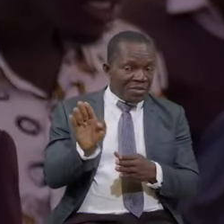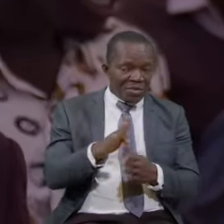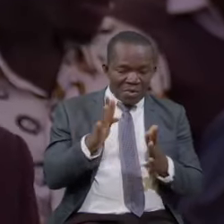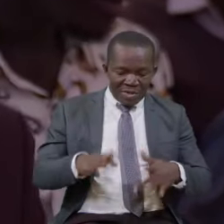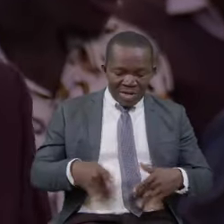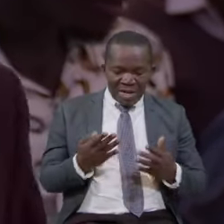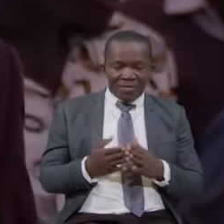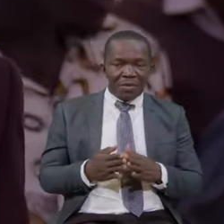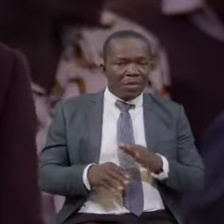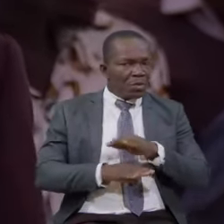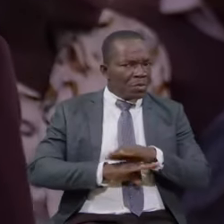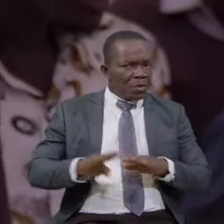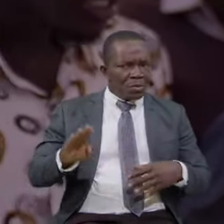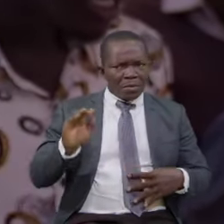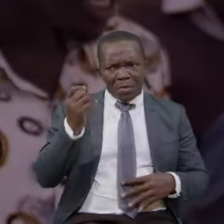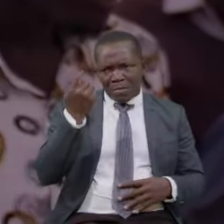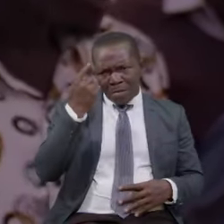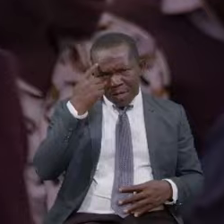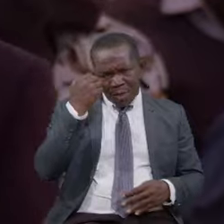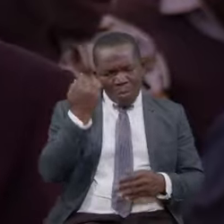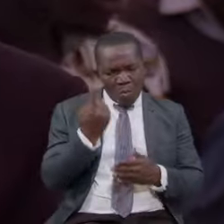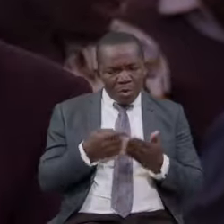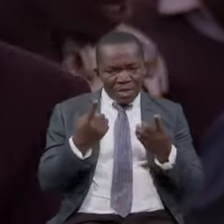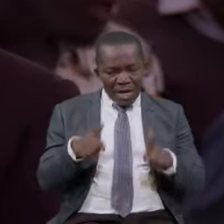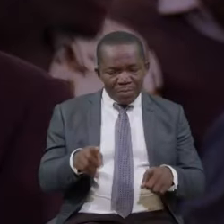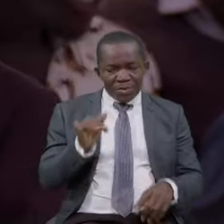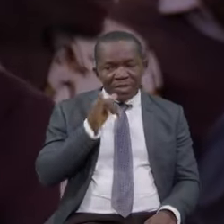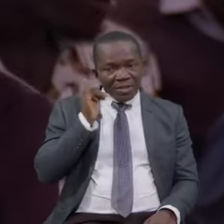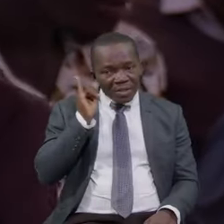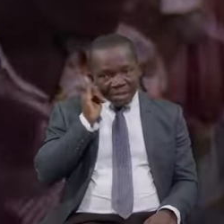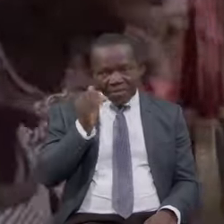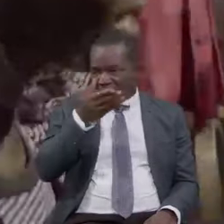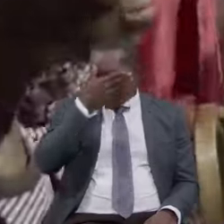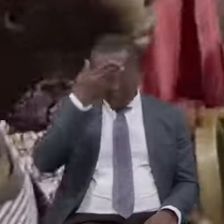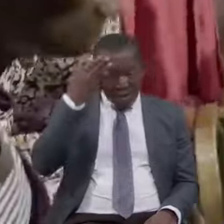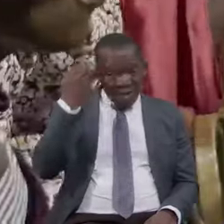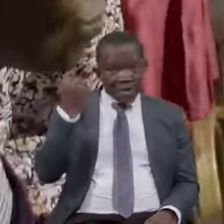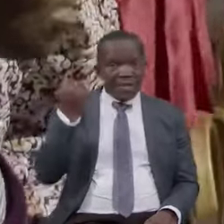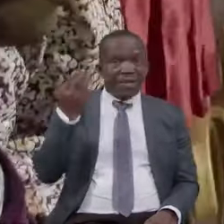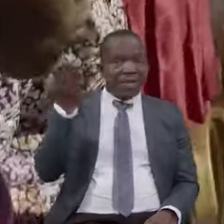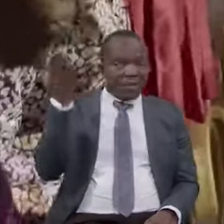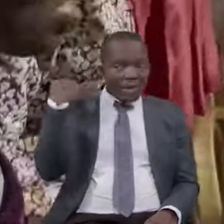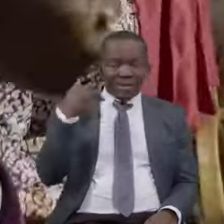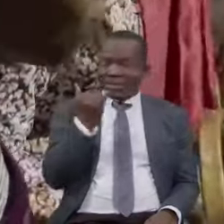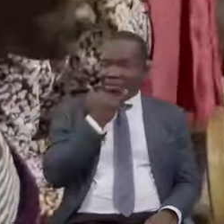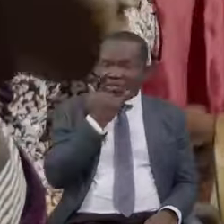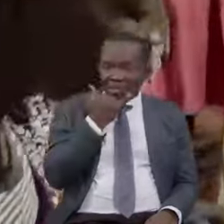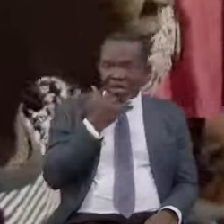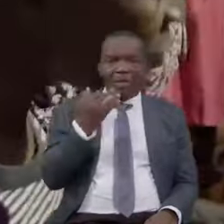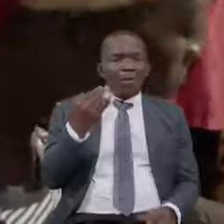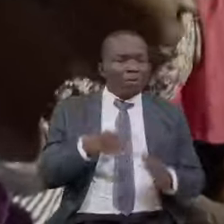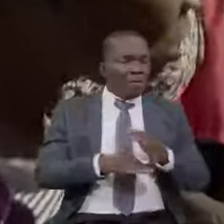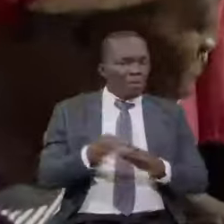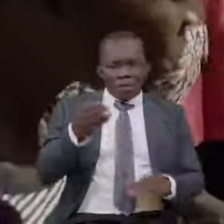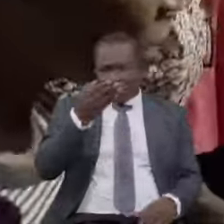vie ne te soucie pas de ce qui est arrivé hier ne regarde pas ce qui est arrivé aujourd'hui ne regarde pas